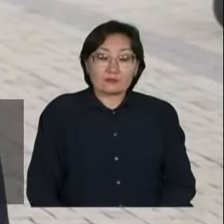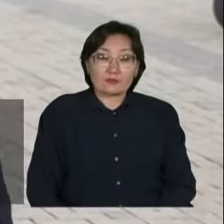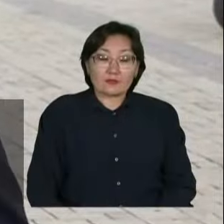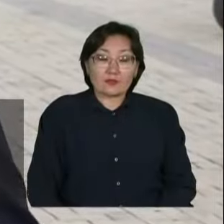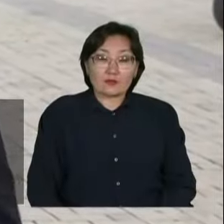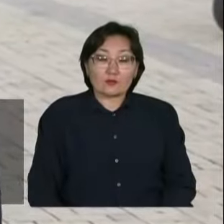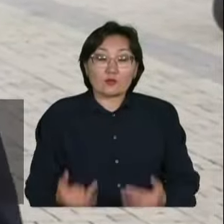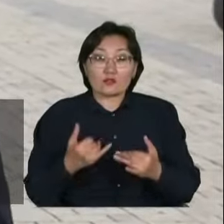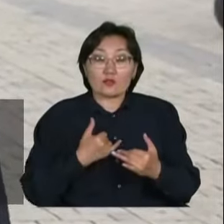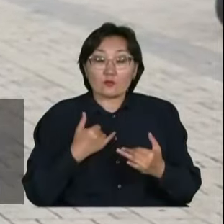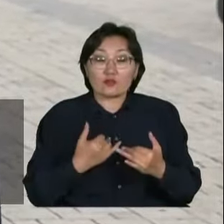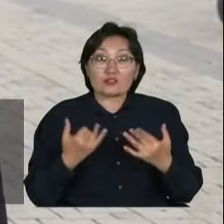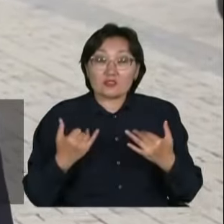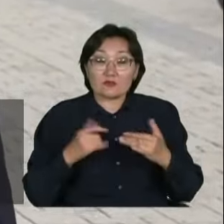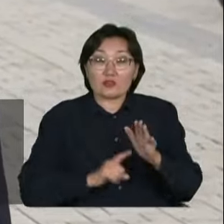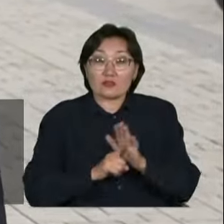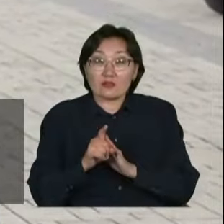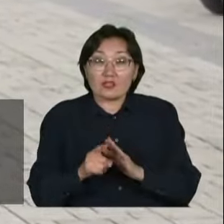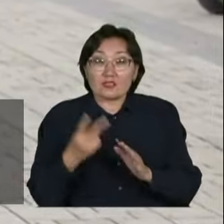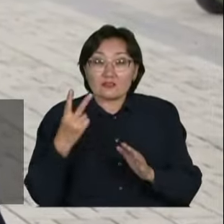У нас сегодня стартовал 20-й сезон